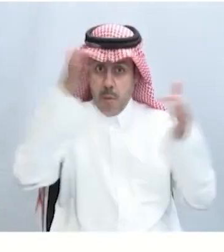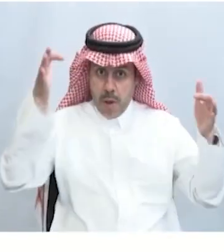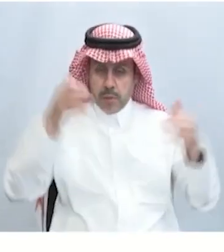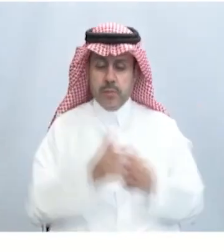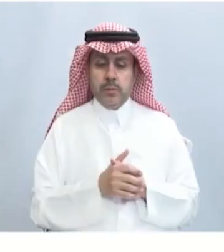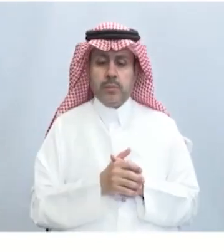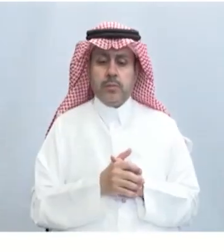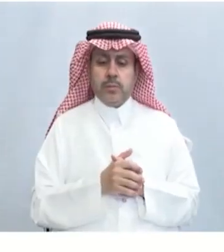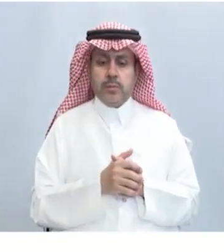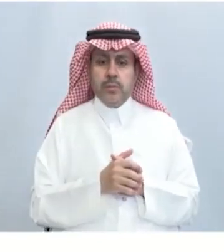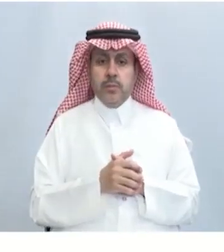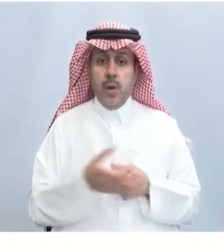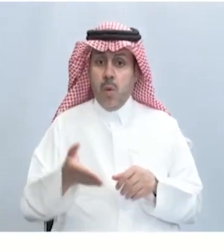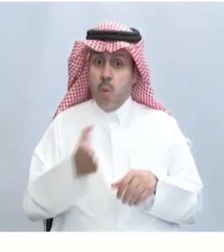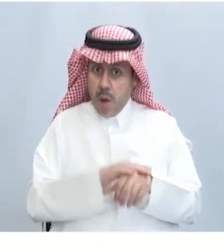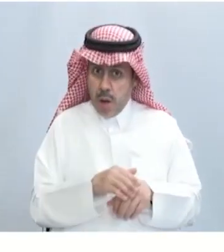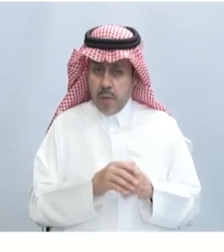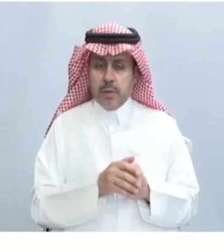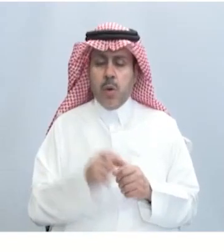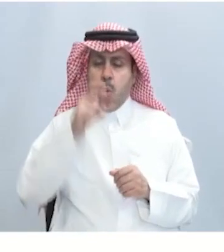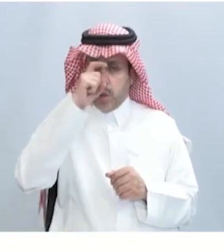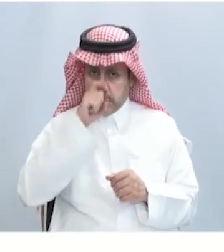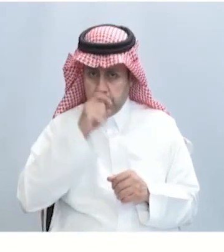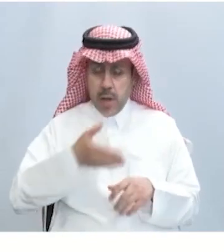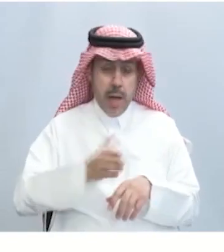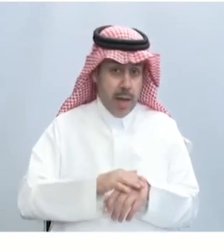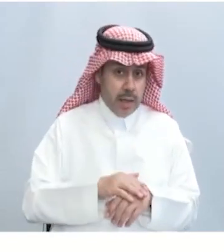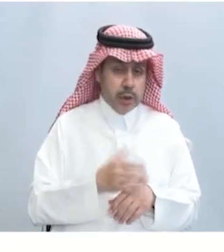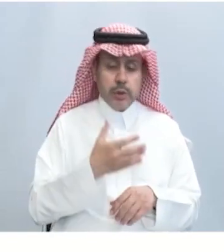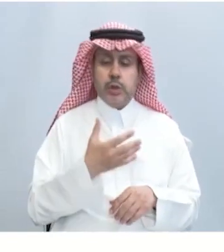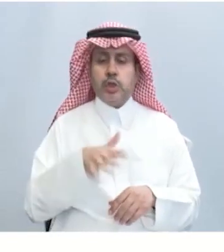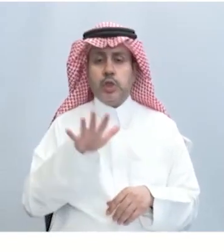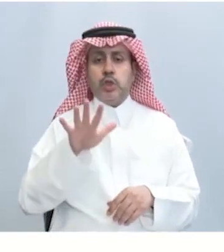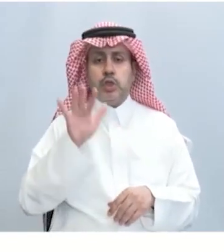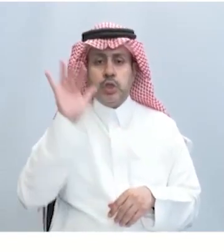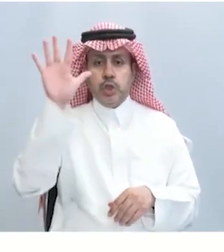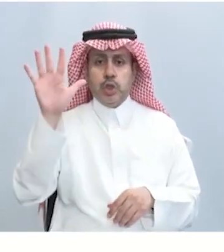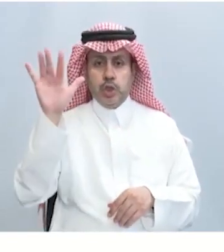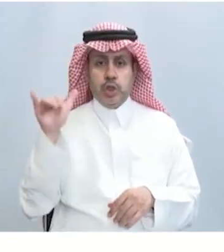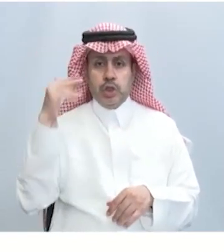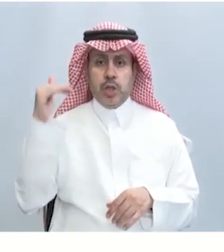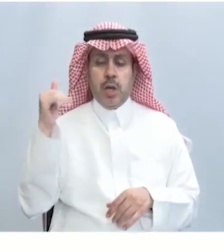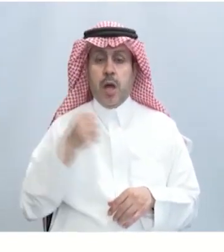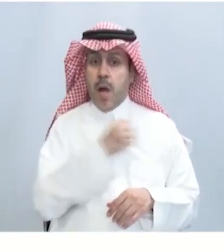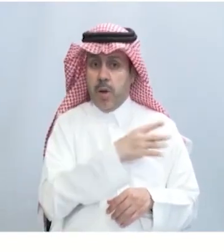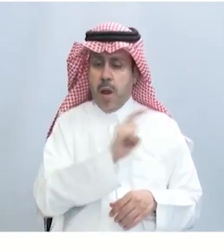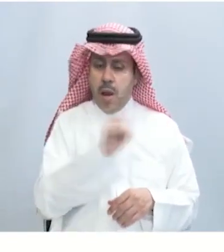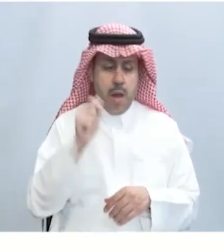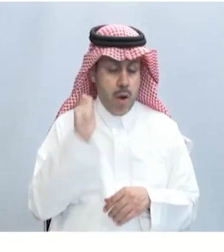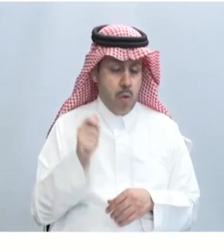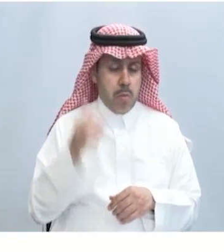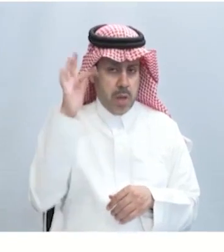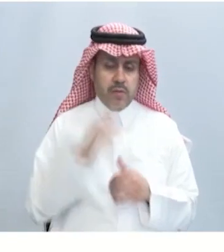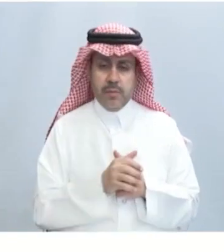المباركه قالوا وعلى هذا يجب على مشايخ القبائل الا يحكموا بين الناس بهذه الطريقه ويجب على